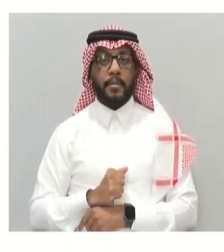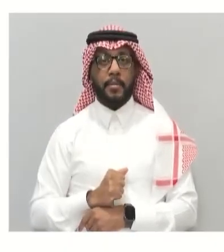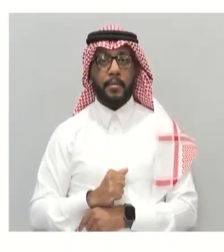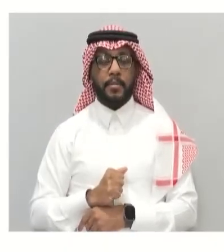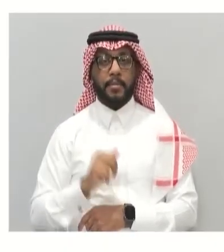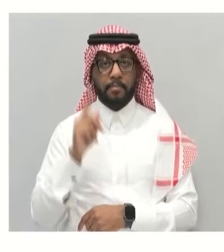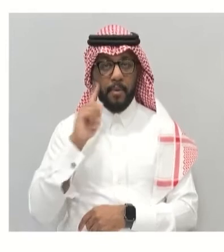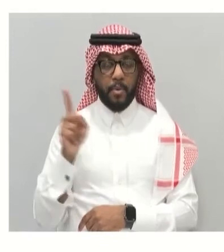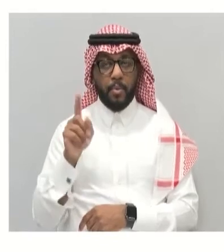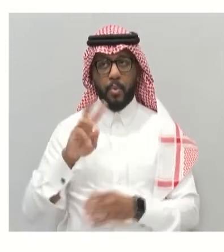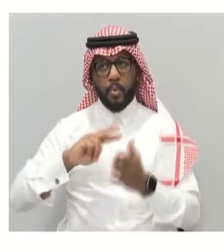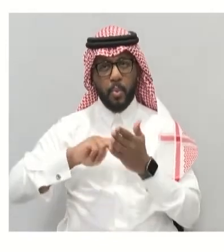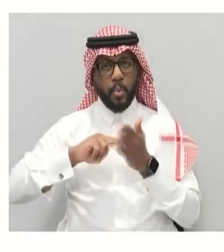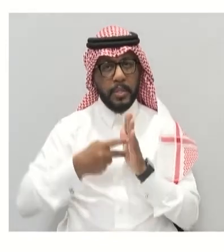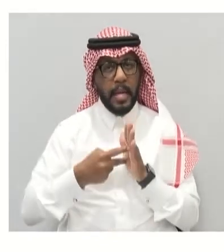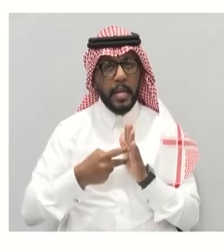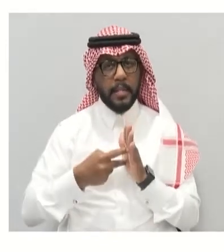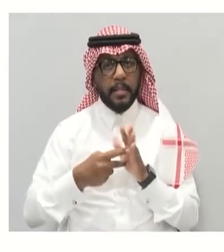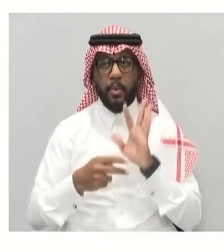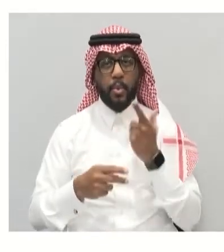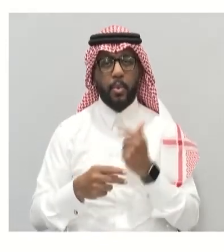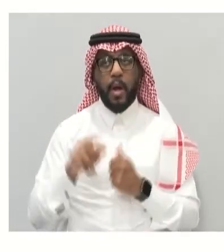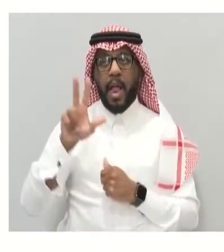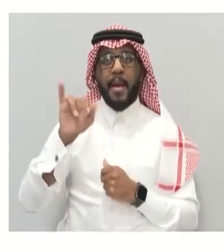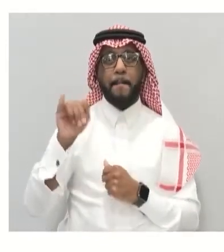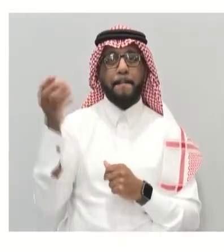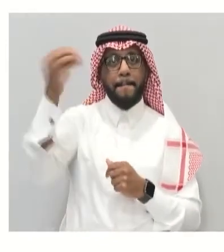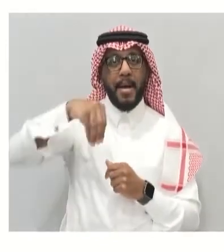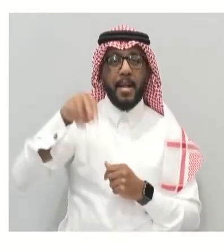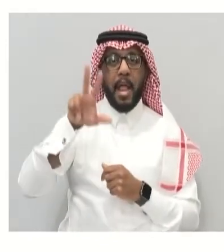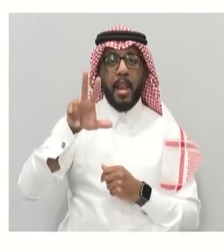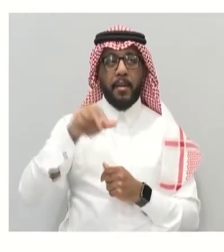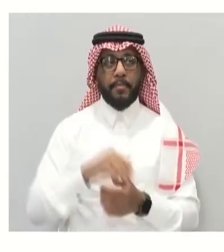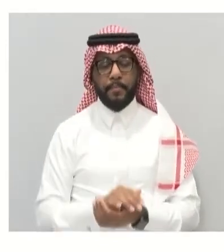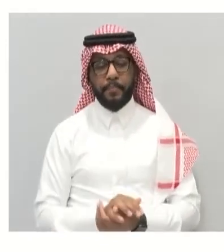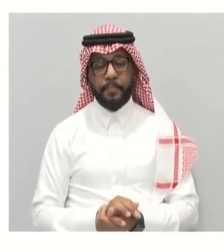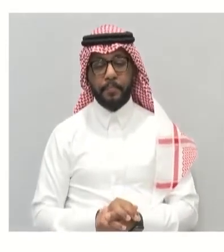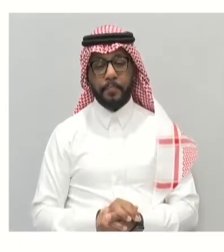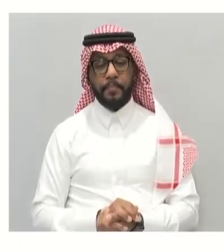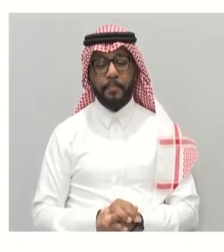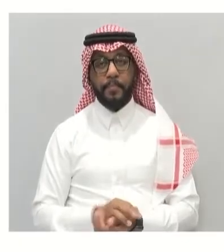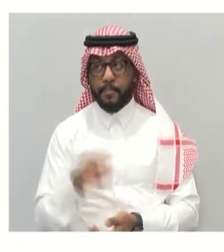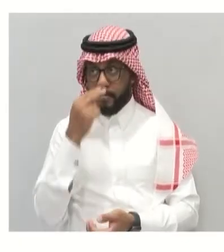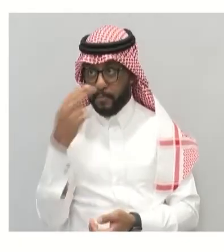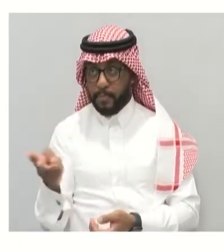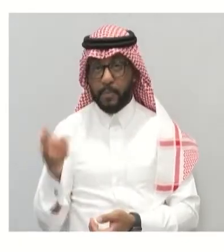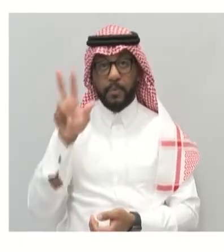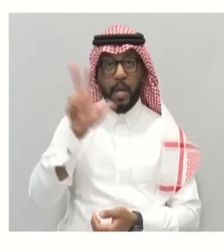احسنتم بان اعرف المريض فنقول شهد المريض ضيف ل التعريف على كلمه المريض